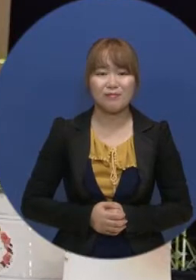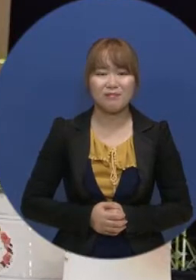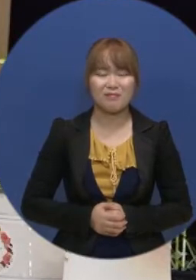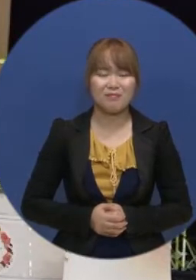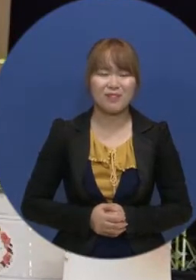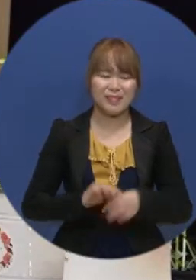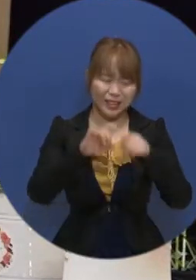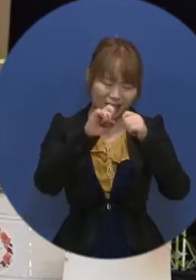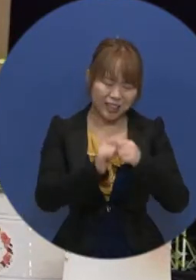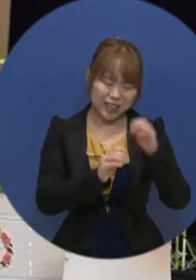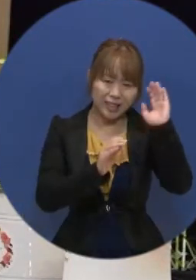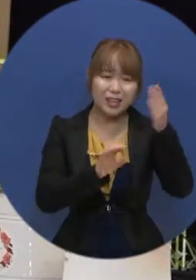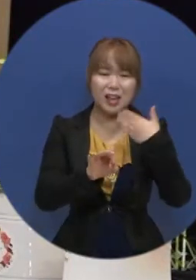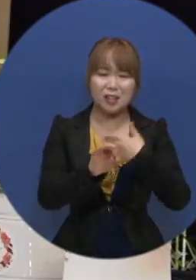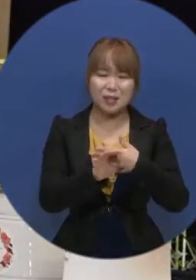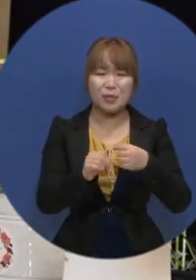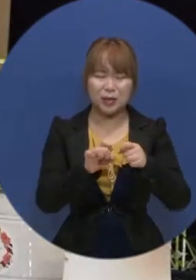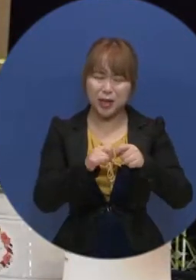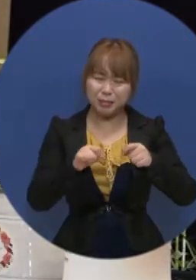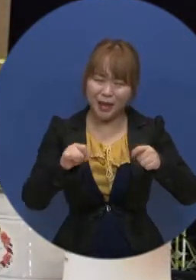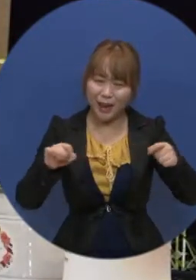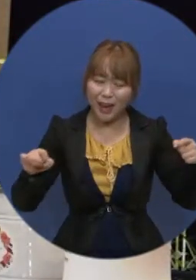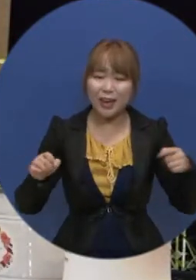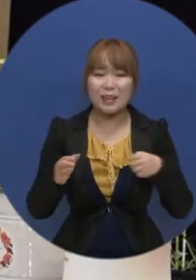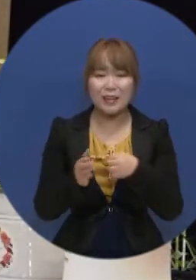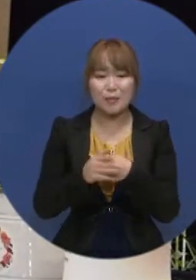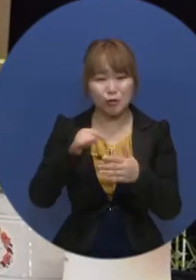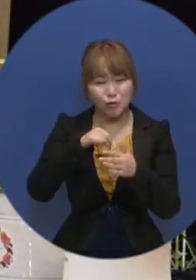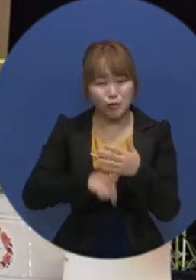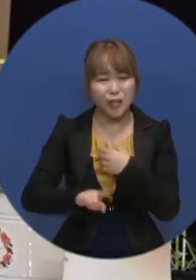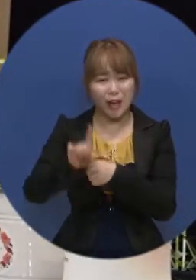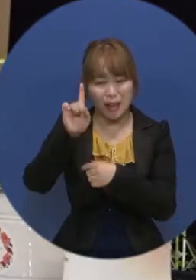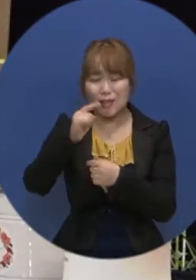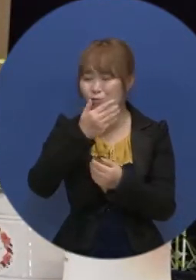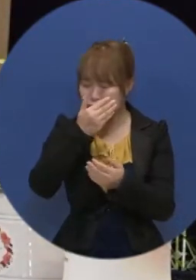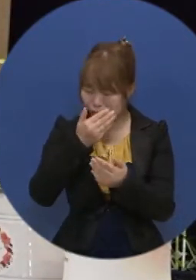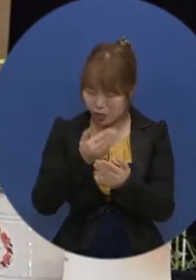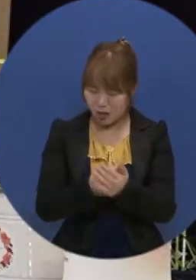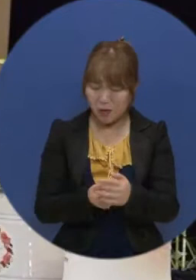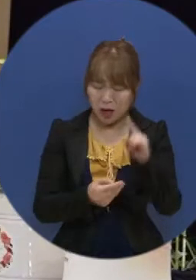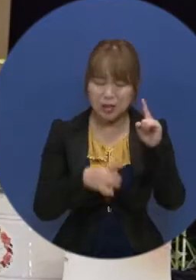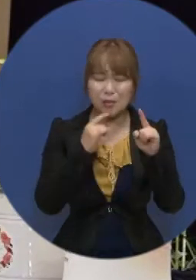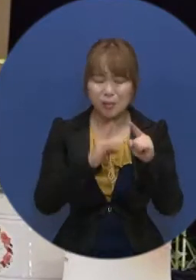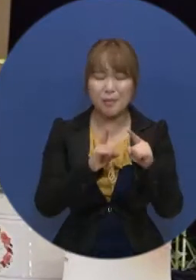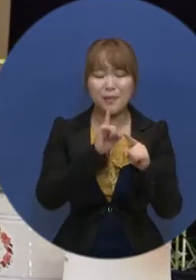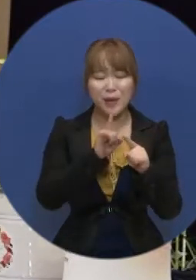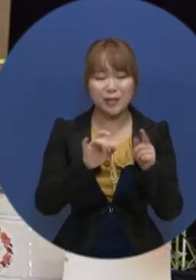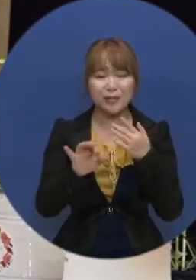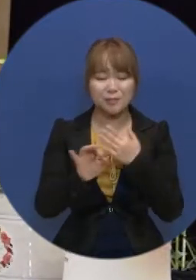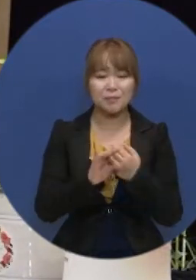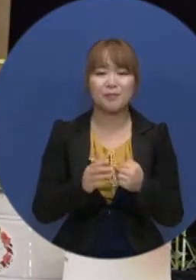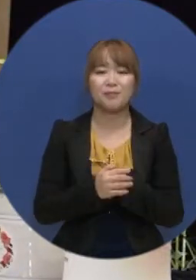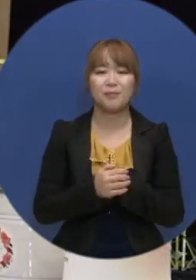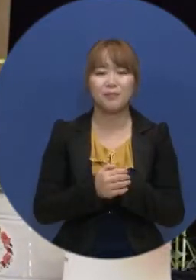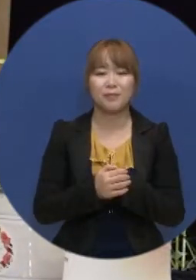얘기하자면 뭐 한두 끝도 없을 겁니다. 네. 그 중에 선저 하나 중요한 거 한 가지만 네. 말씀하면은